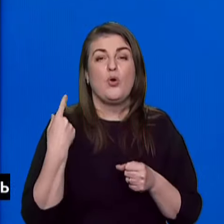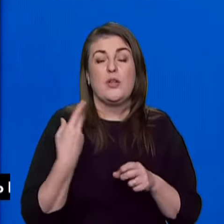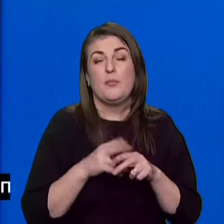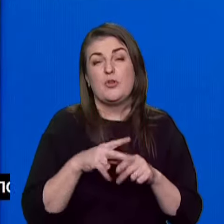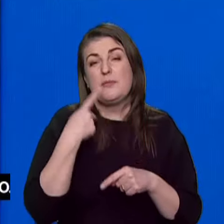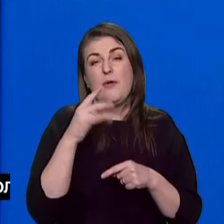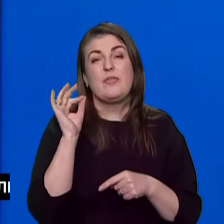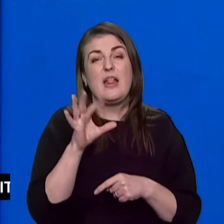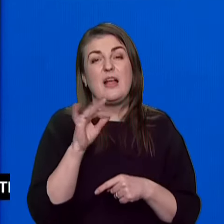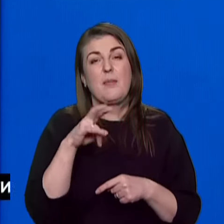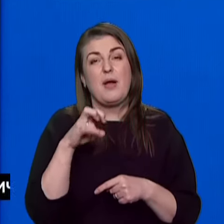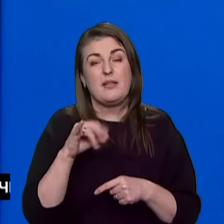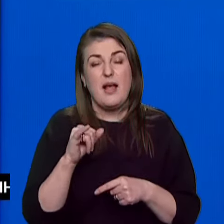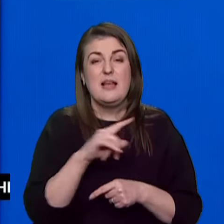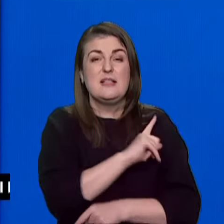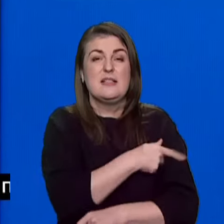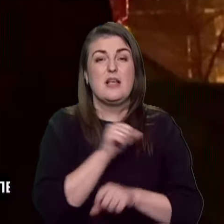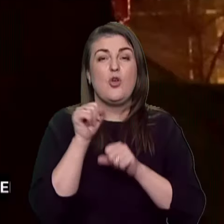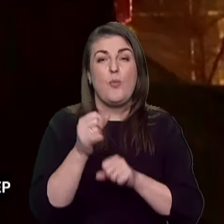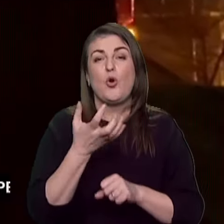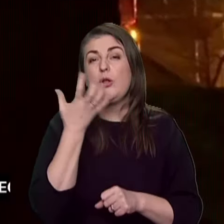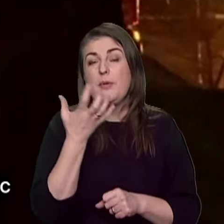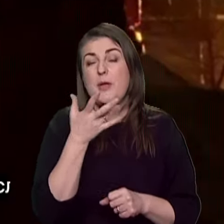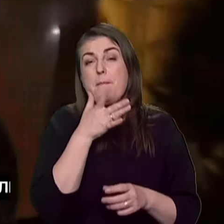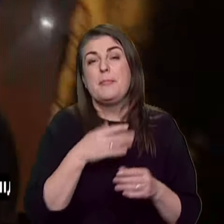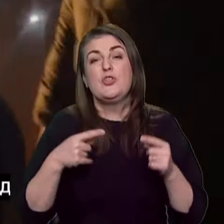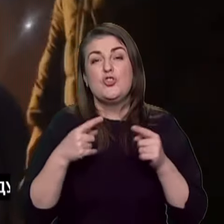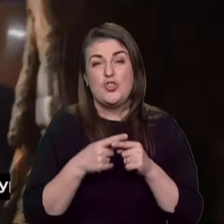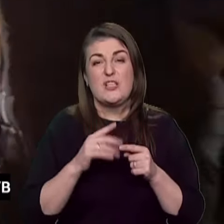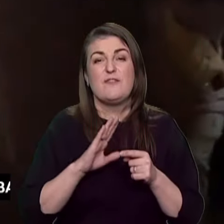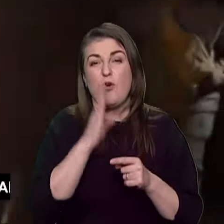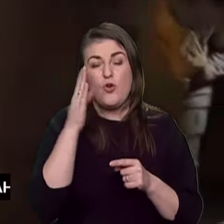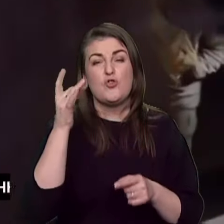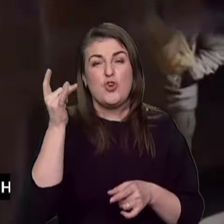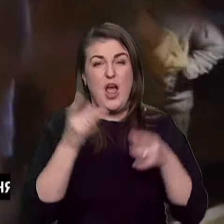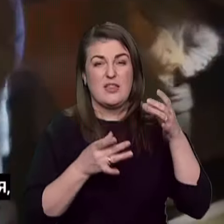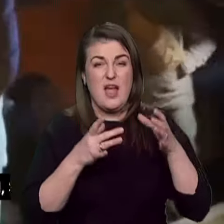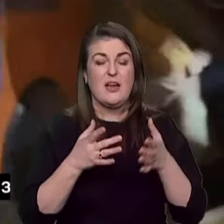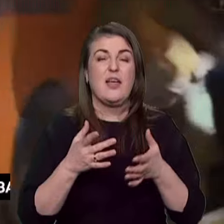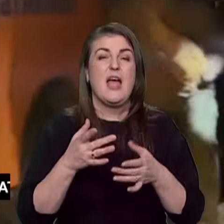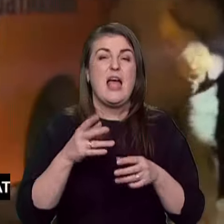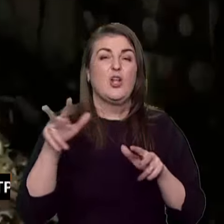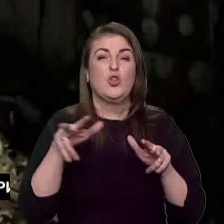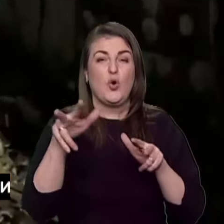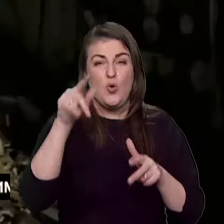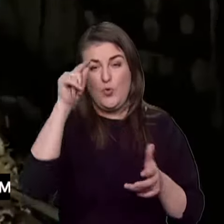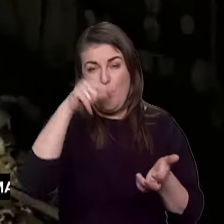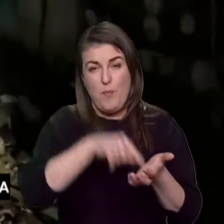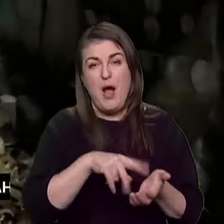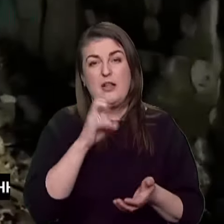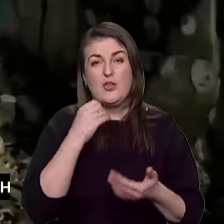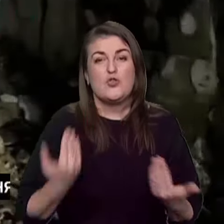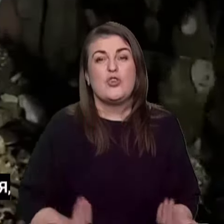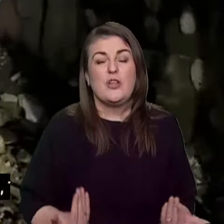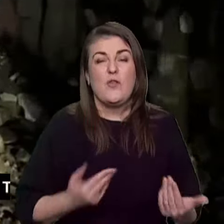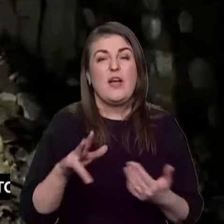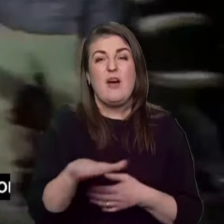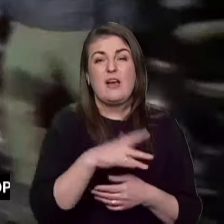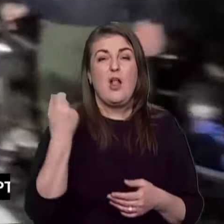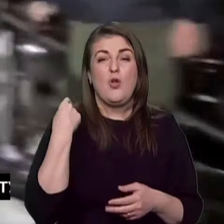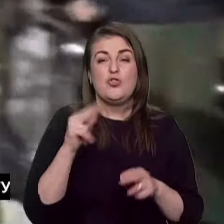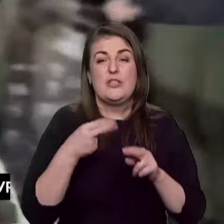своєму телеграм-каналі Сили оборони Півдня. Під час ворожої атаки збитий дрон упав у житловий квартал Одеси. Через